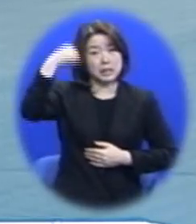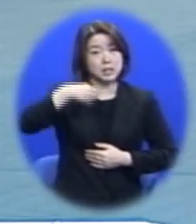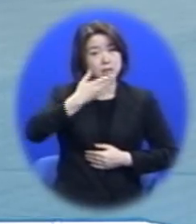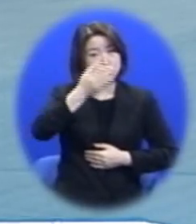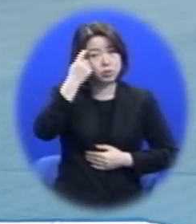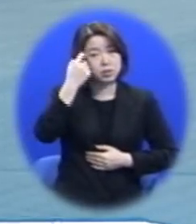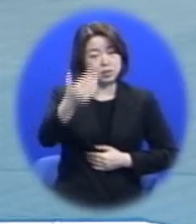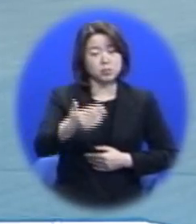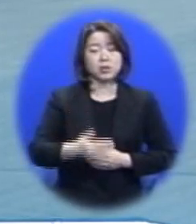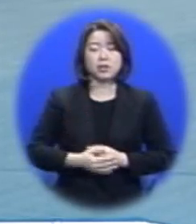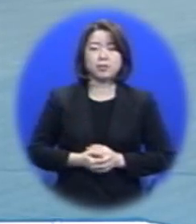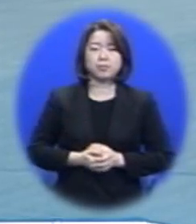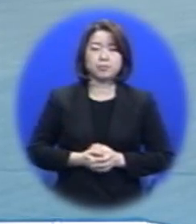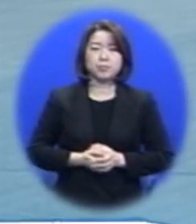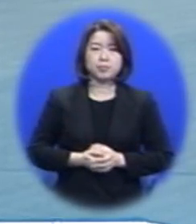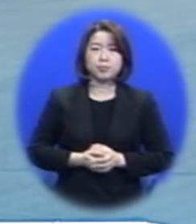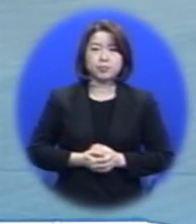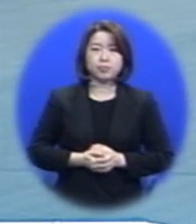말입니다.